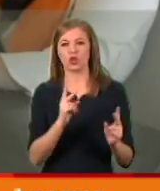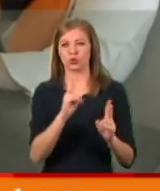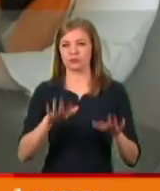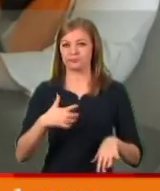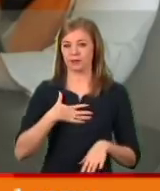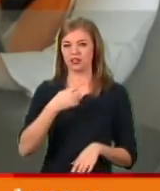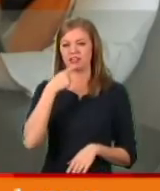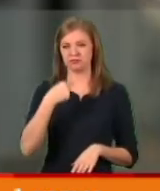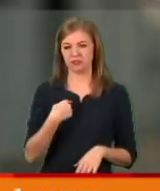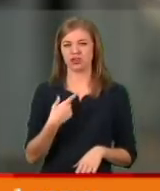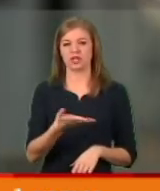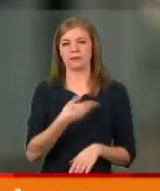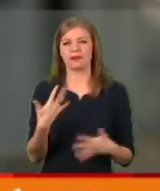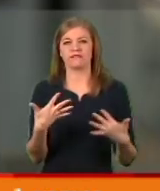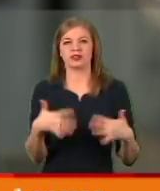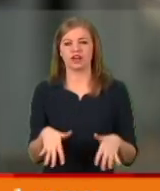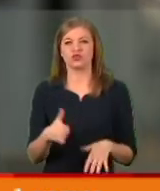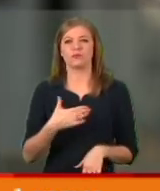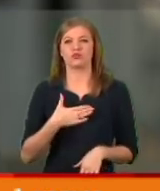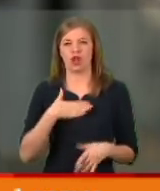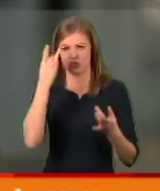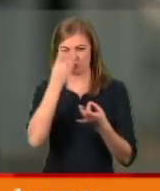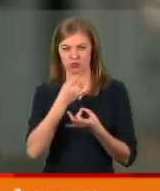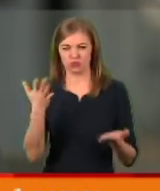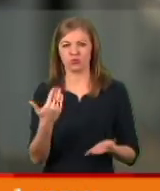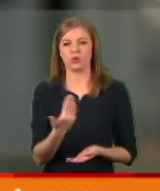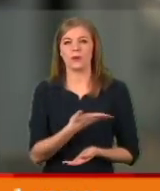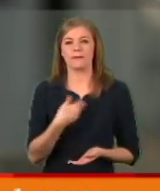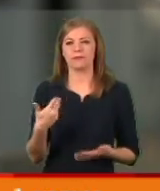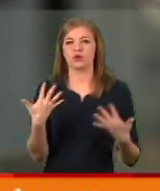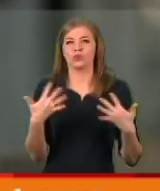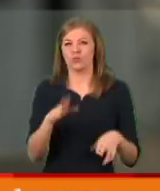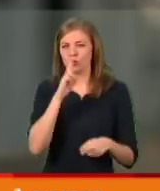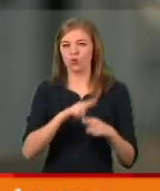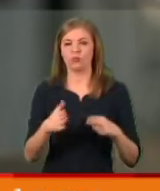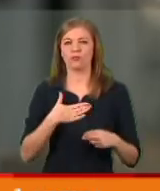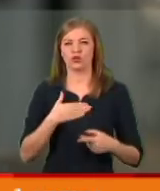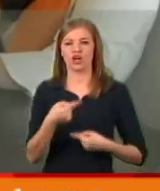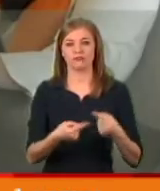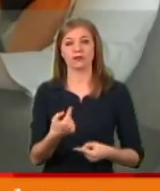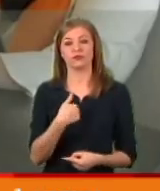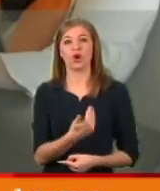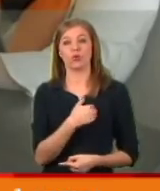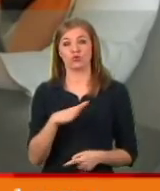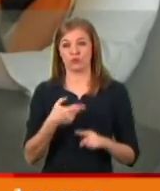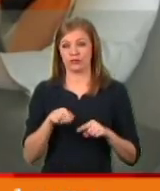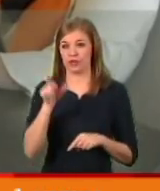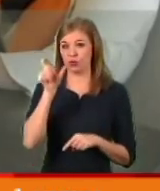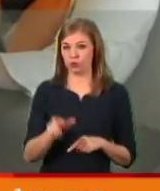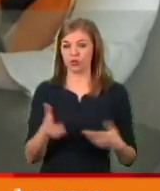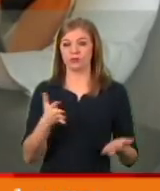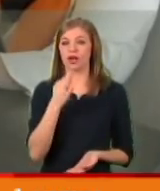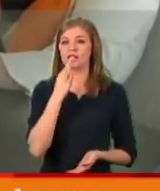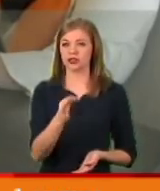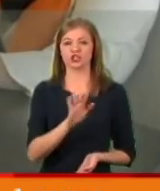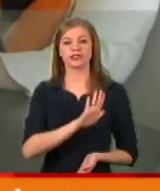Канаді каже мені, ми втрачаємо нашу культуру, ми губимо наш спадок. Я хочу бути тією людиною, яка